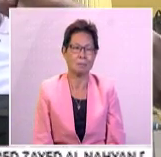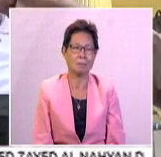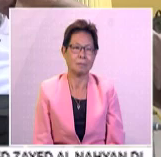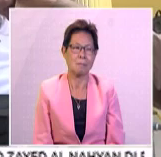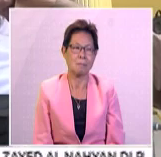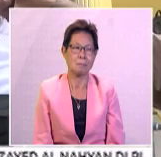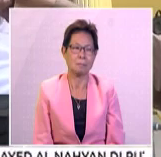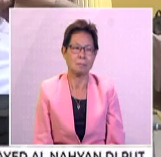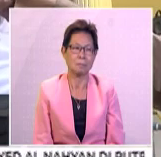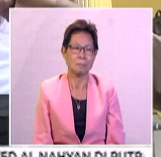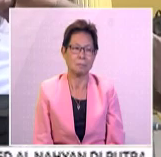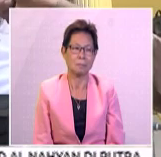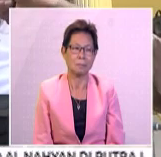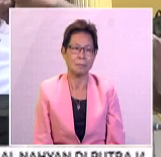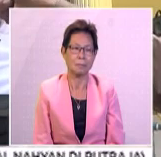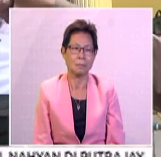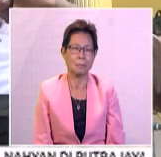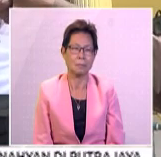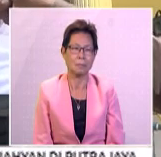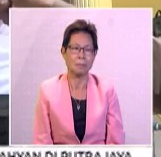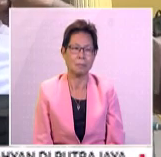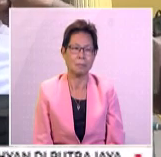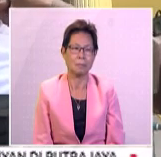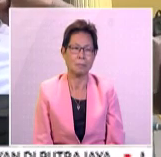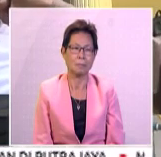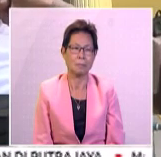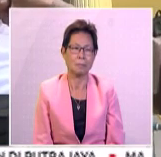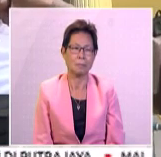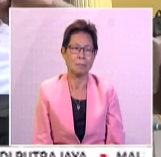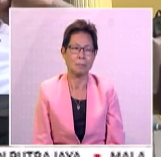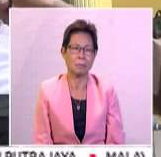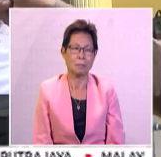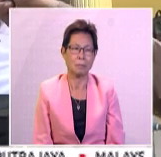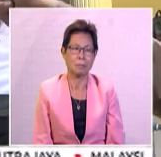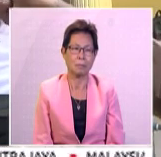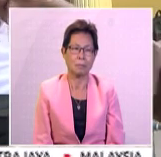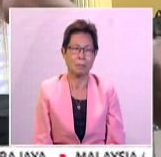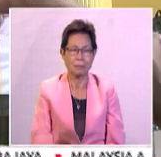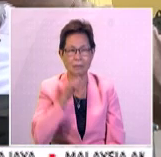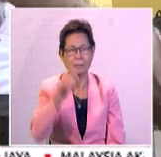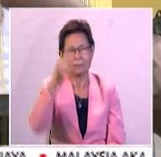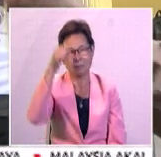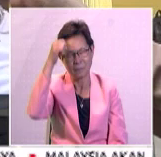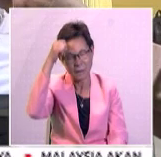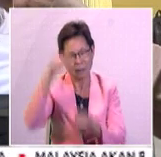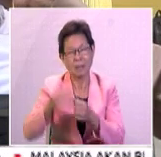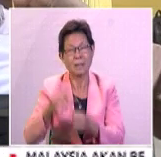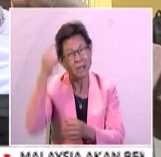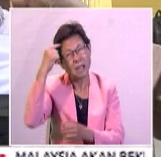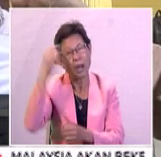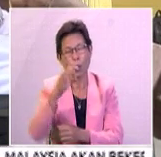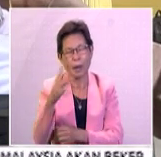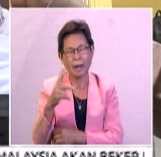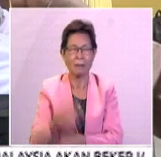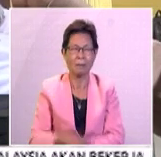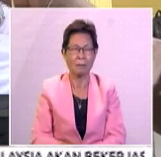Media baru. Oh, orang tengok video pun terkejut. Tak ingat ke okey je tak? Kita